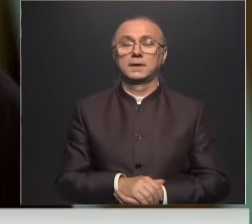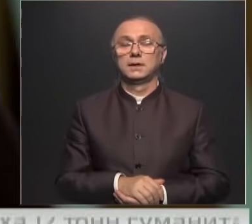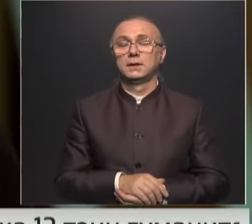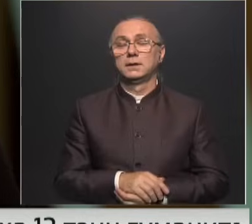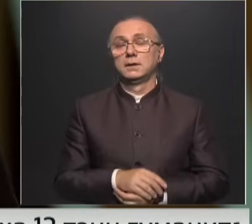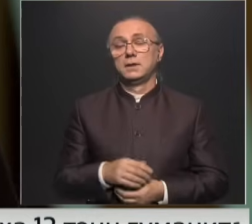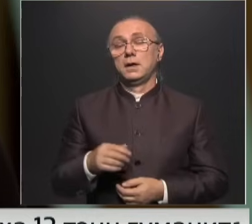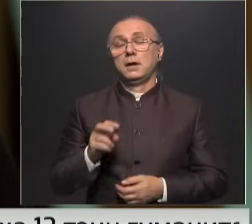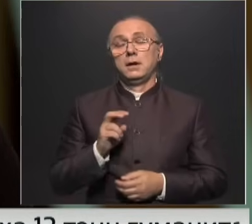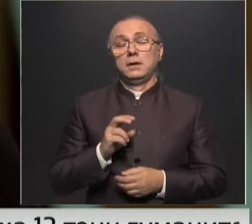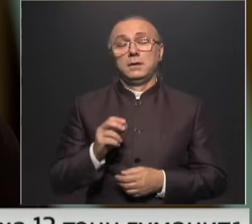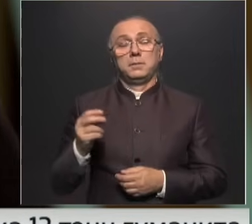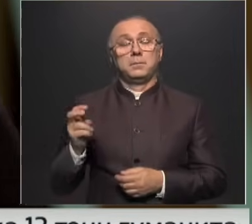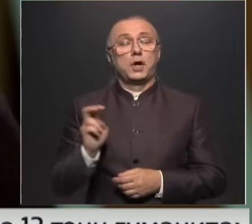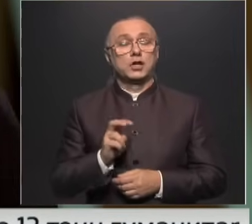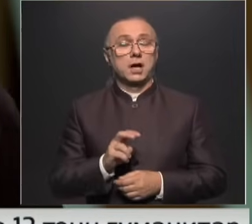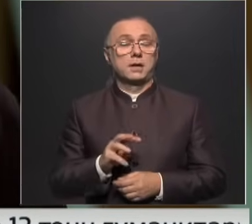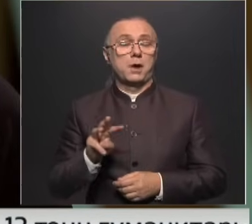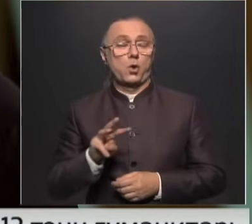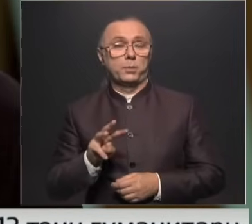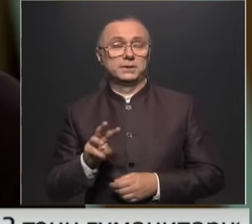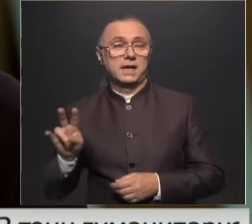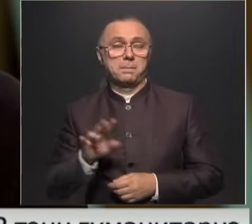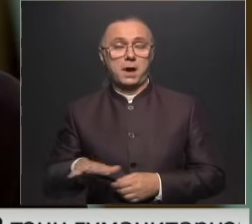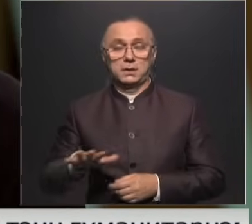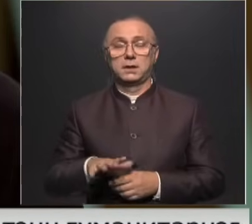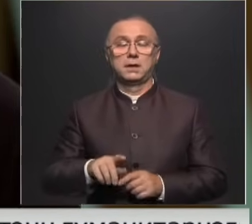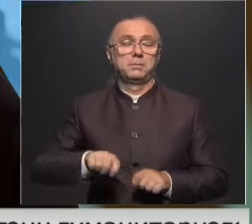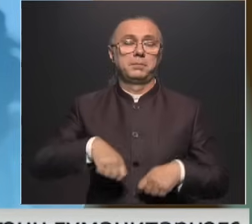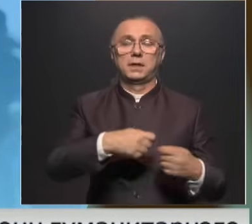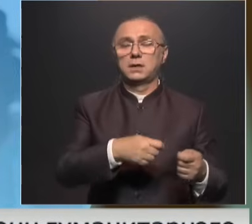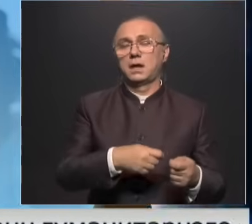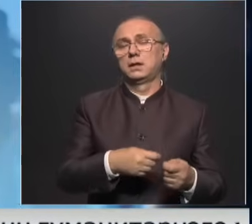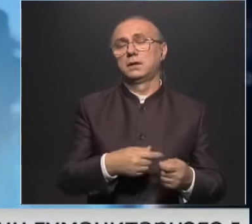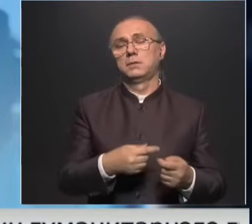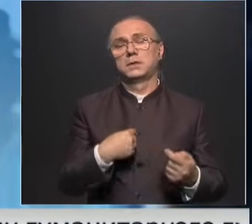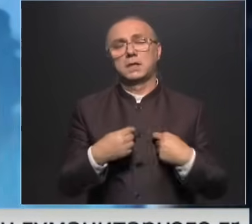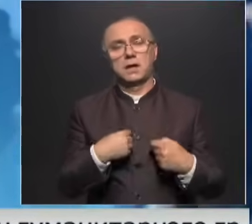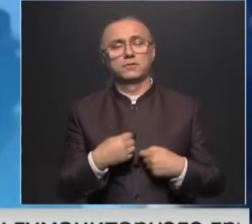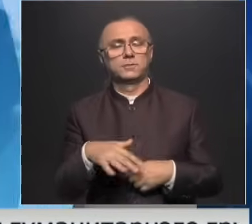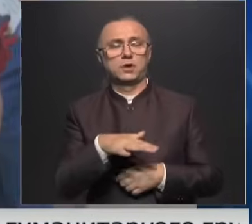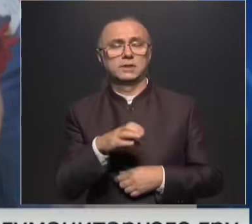прихожане Майкопской епархии передали для жителей Донецкой в госпитале муку, соки, овощи